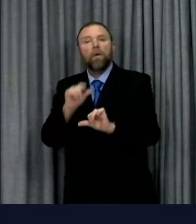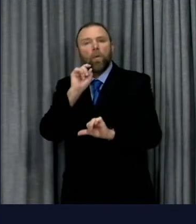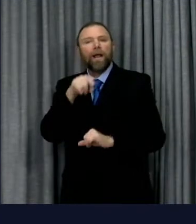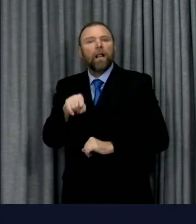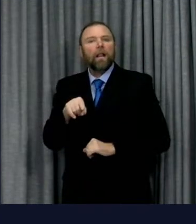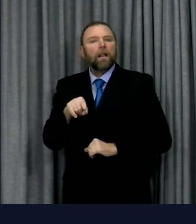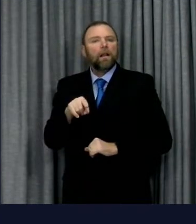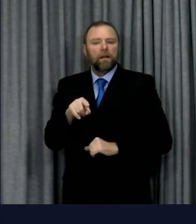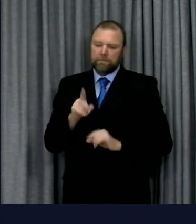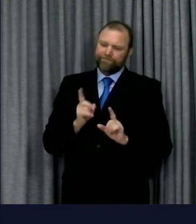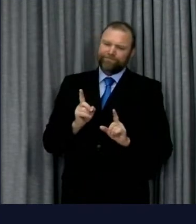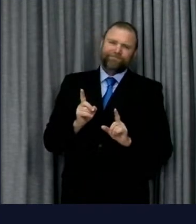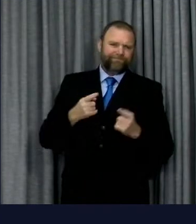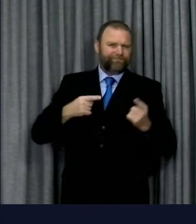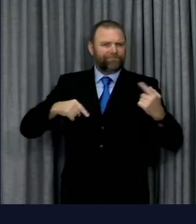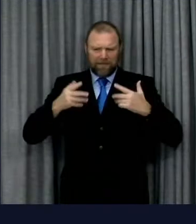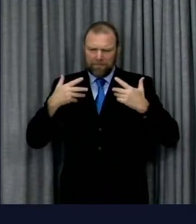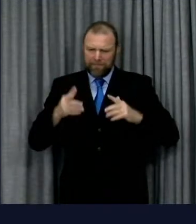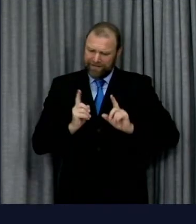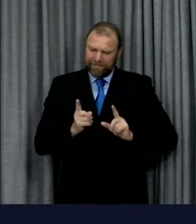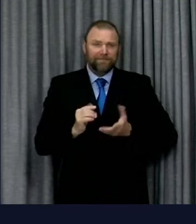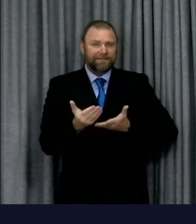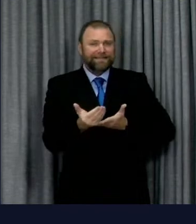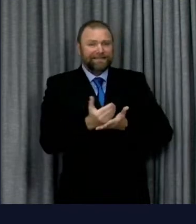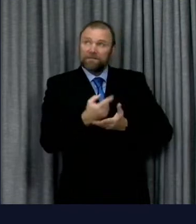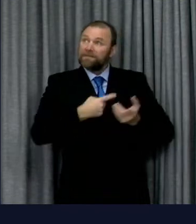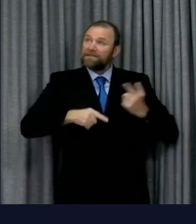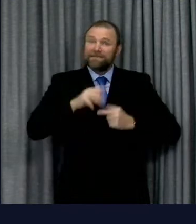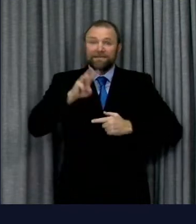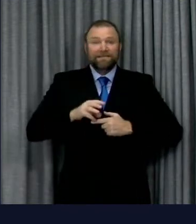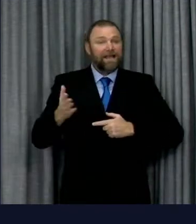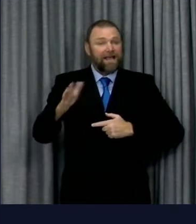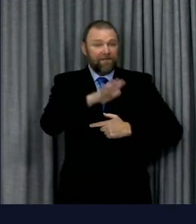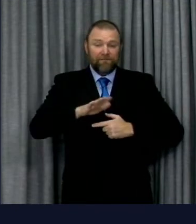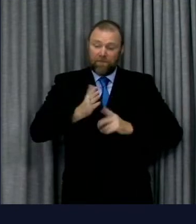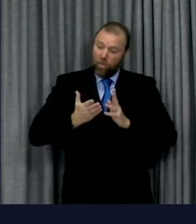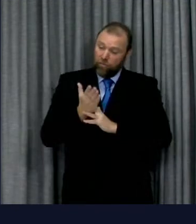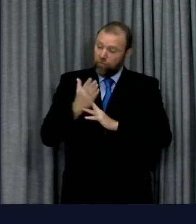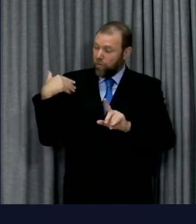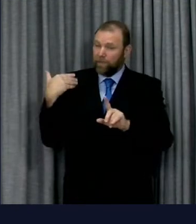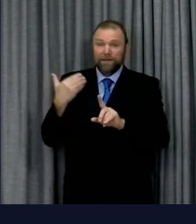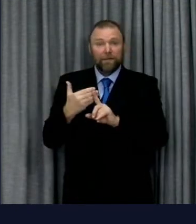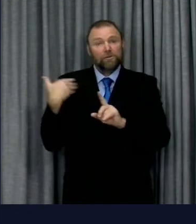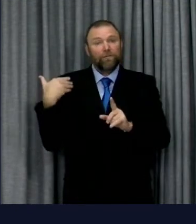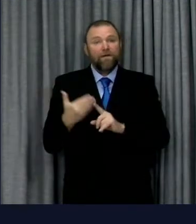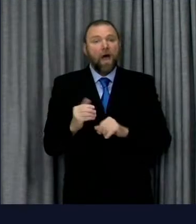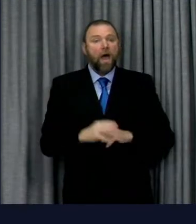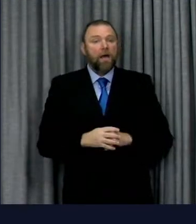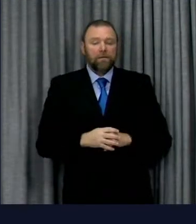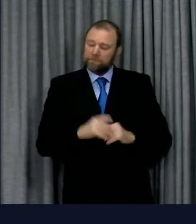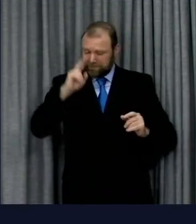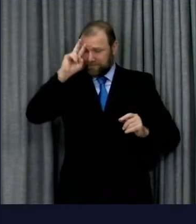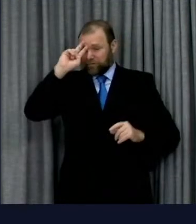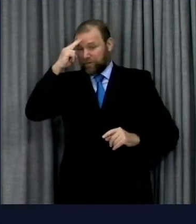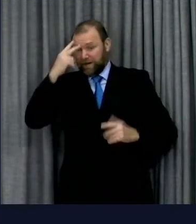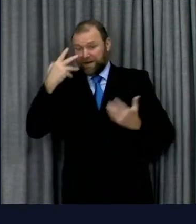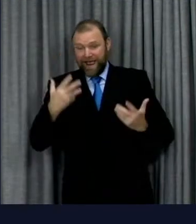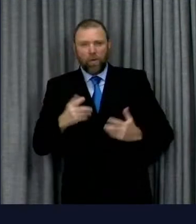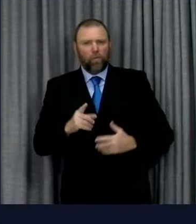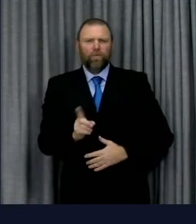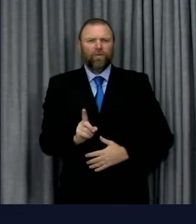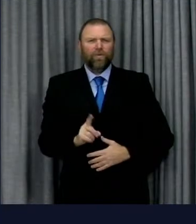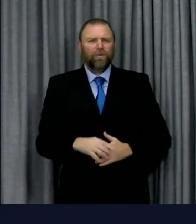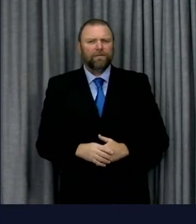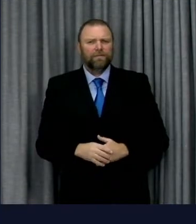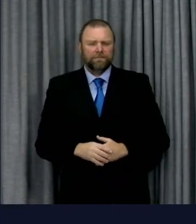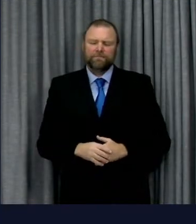wedi helpu ni trwy'r pandemic I gyd, I cadw ni gyd yn saff, a dyna beth ni'n mynd I dal I wneud nawr